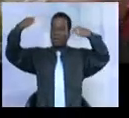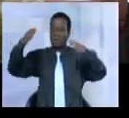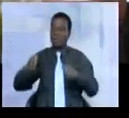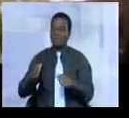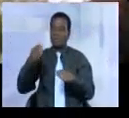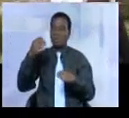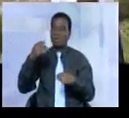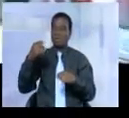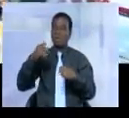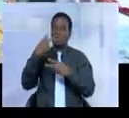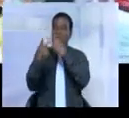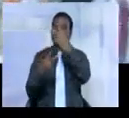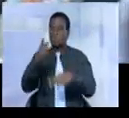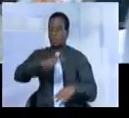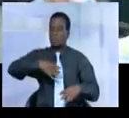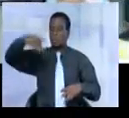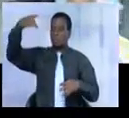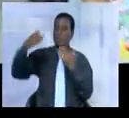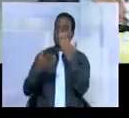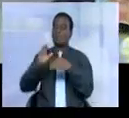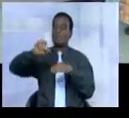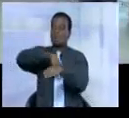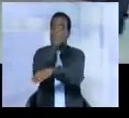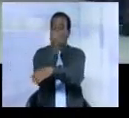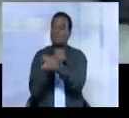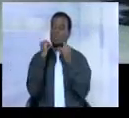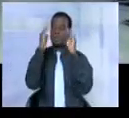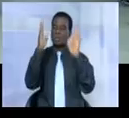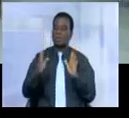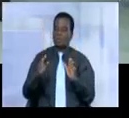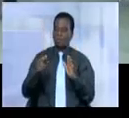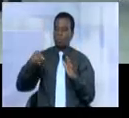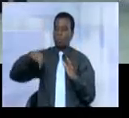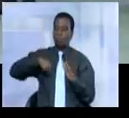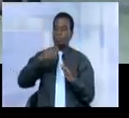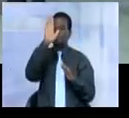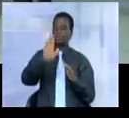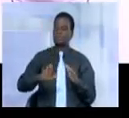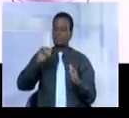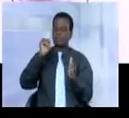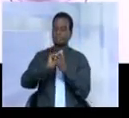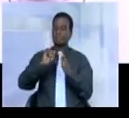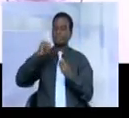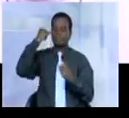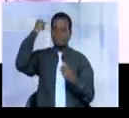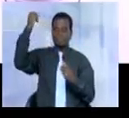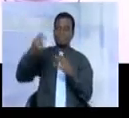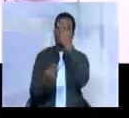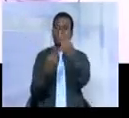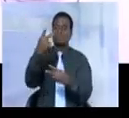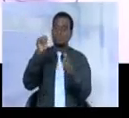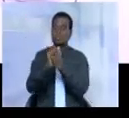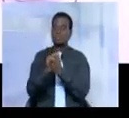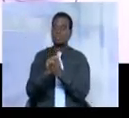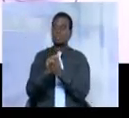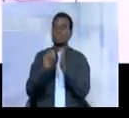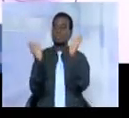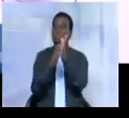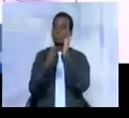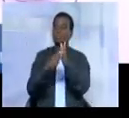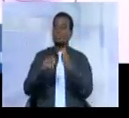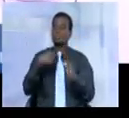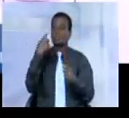polyvalente. Une visite appréciée par les autorités ivoiriennes. Nous saluons en tout cas cette initiative de visiter ce centre qui a